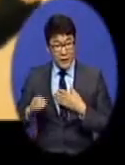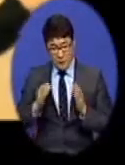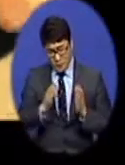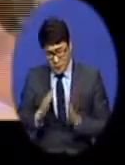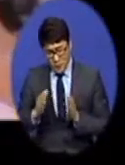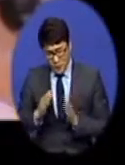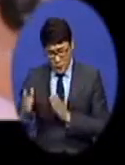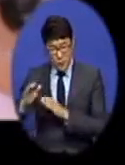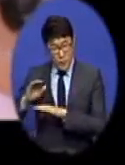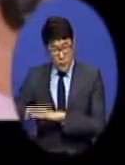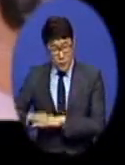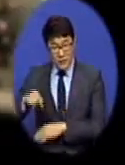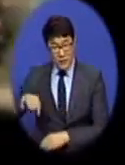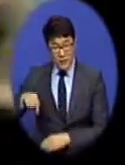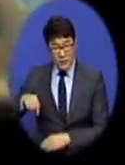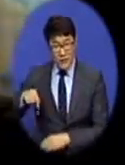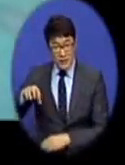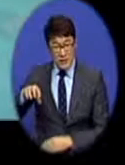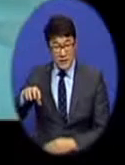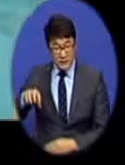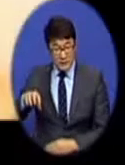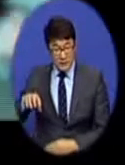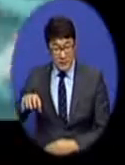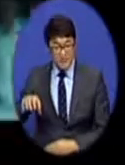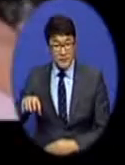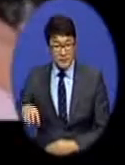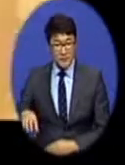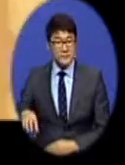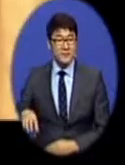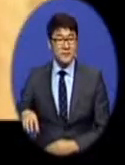내가 비워둔 이 자리